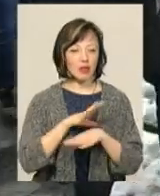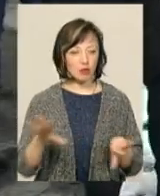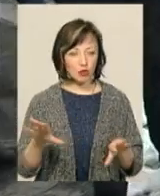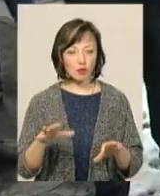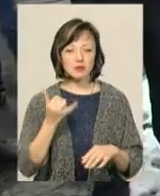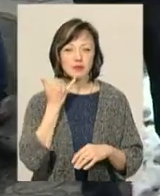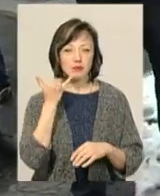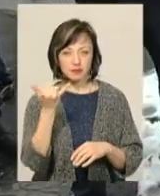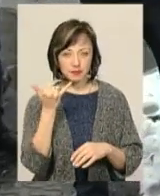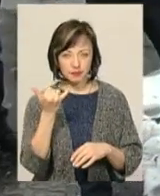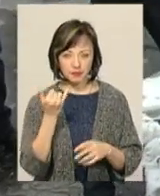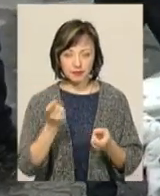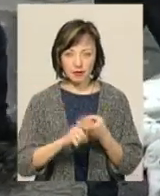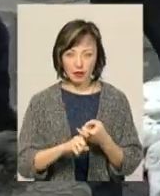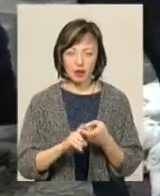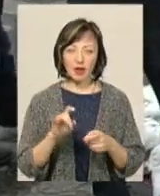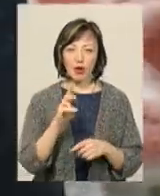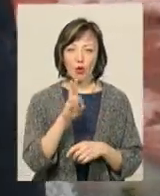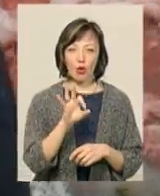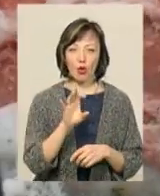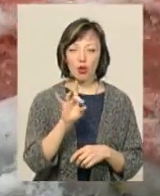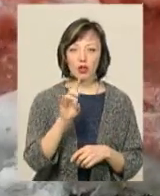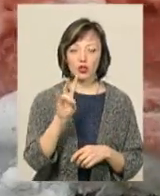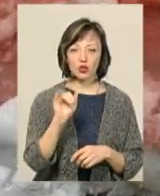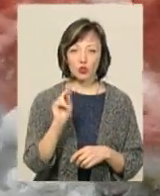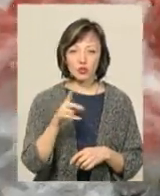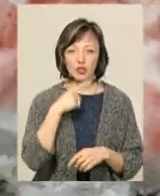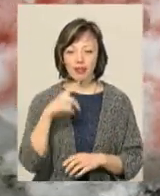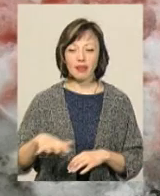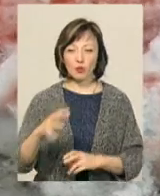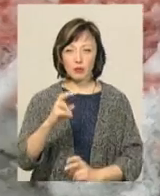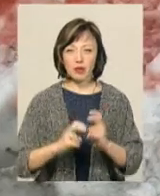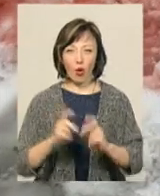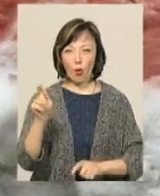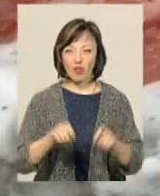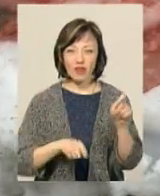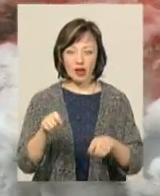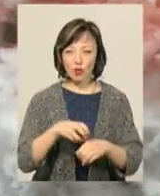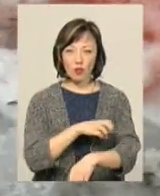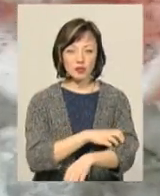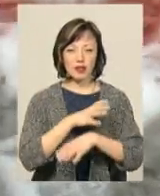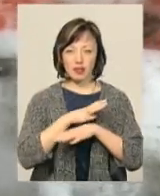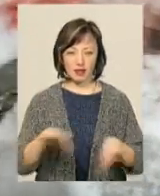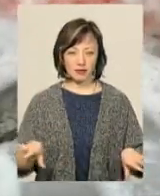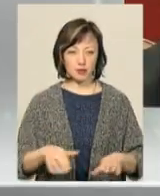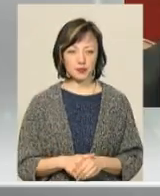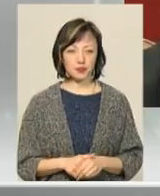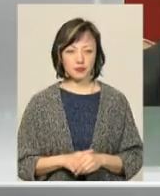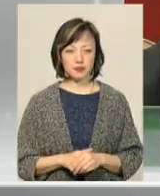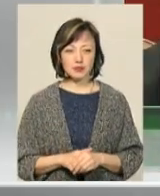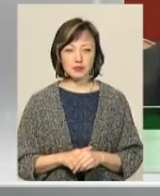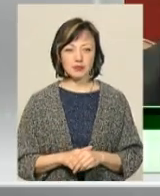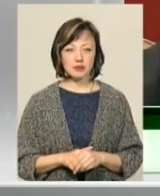Ми зв'язалися з ним телефоном. Ігор Корнійчук запевнив, на території підприємства конференція комуністів не проводилася.